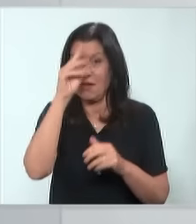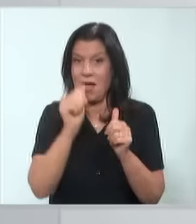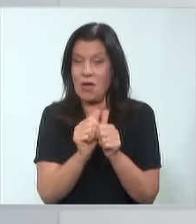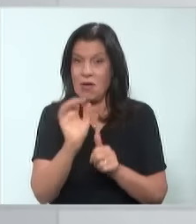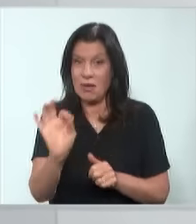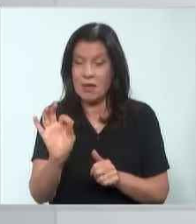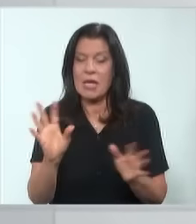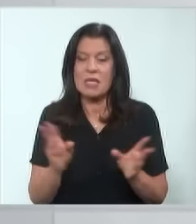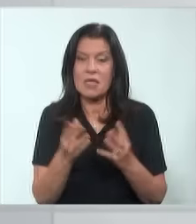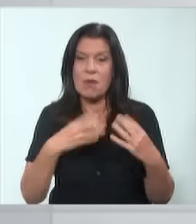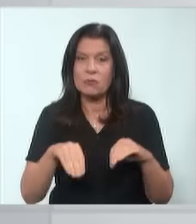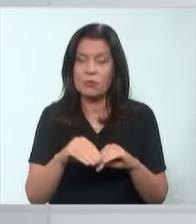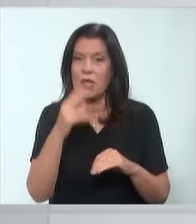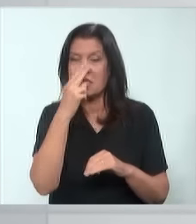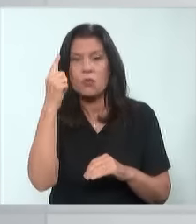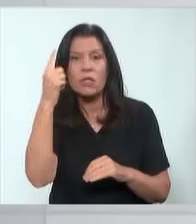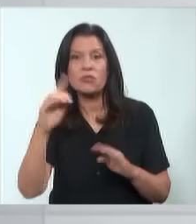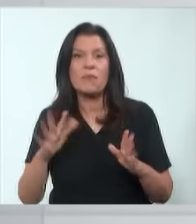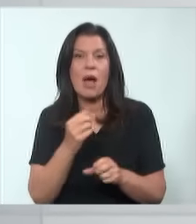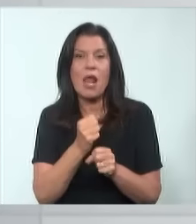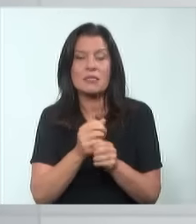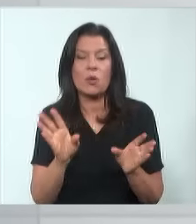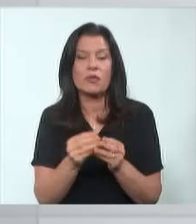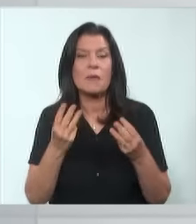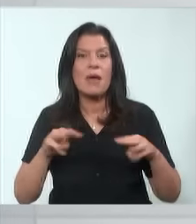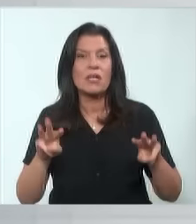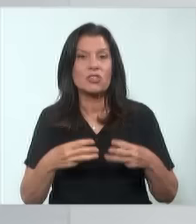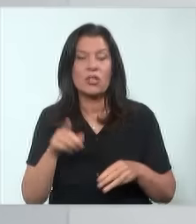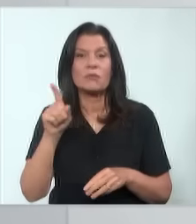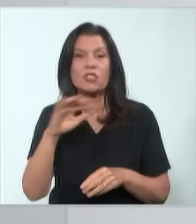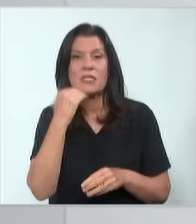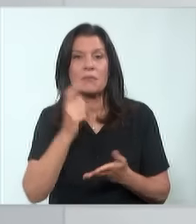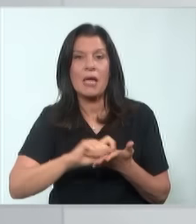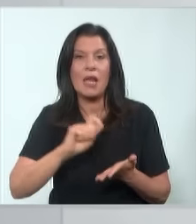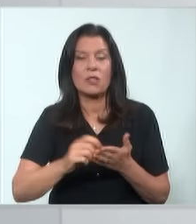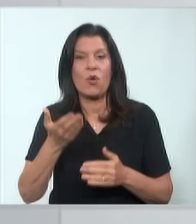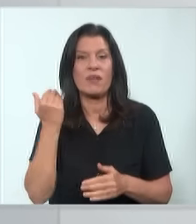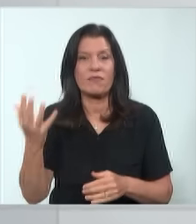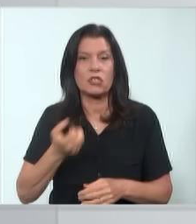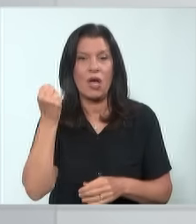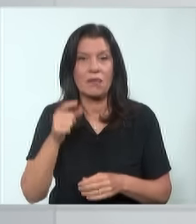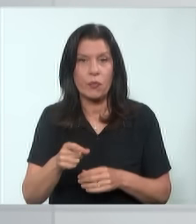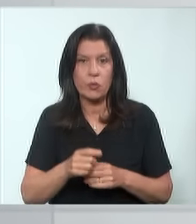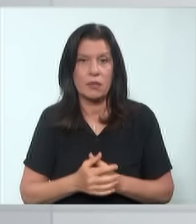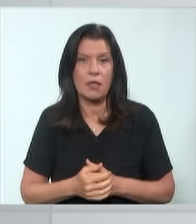עם המשפחה, ניסו לחשוב מה לעשות עם השירים שדניאלה עוד הספיקה לכתוב לפני שנחטפה.